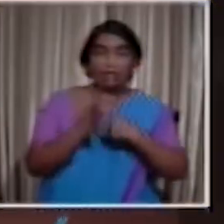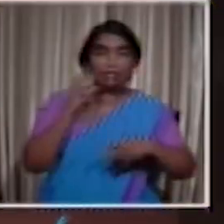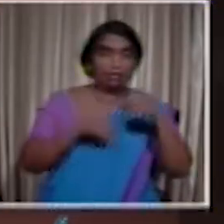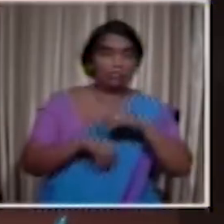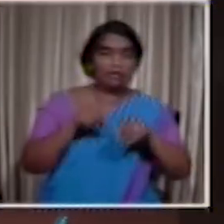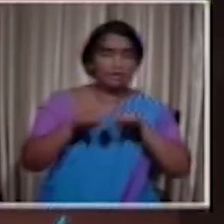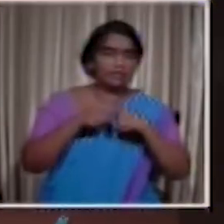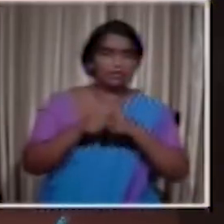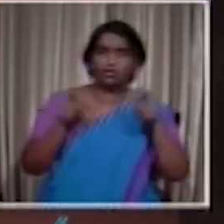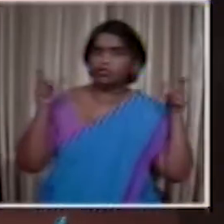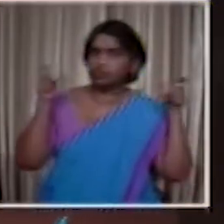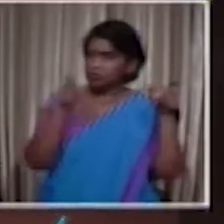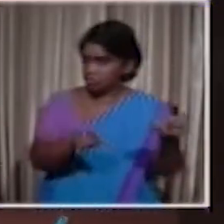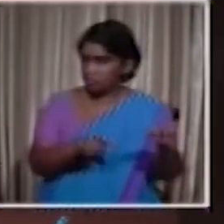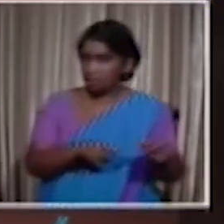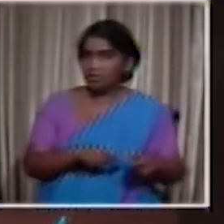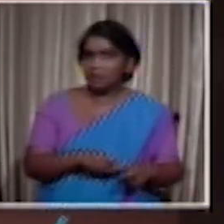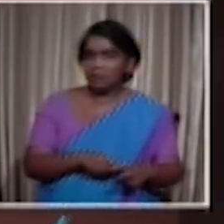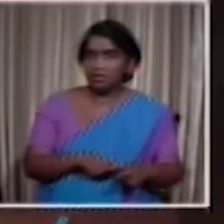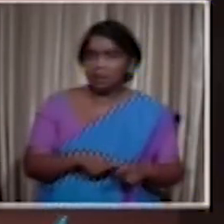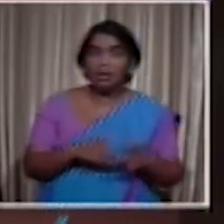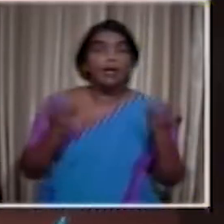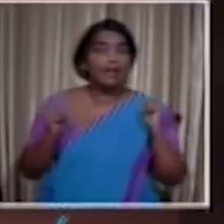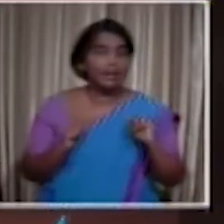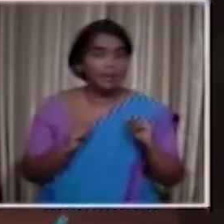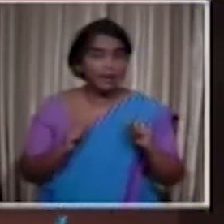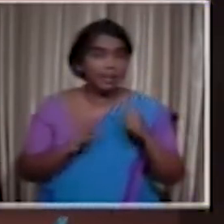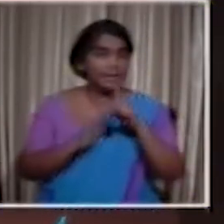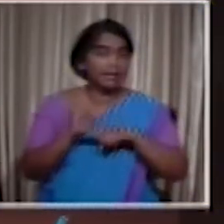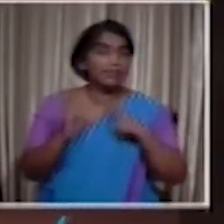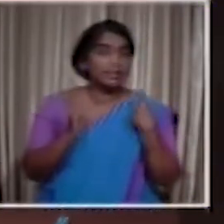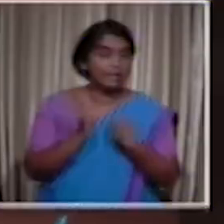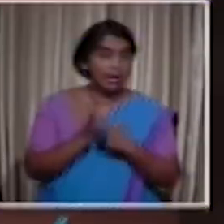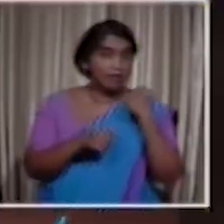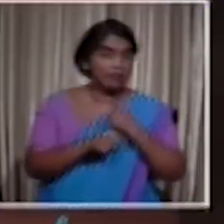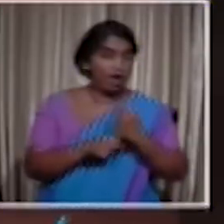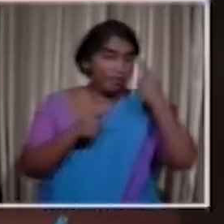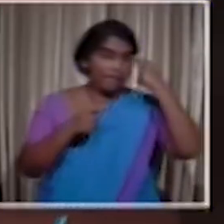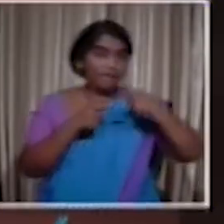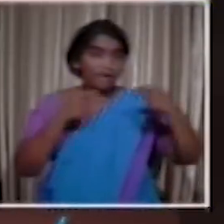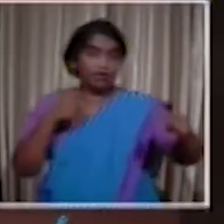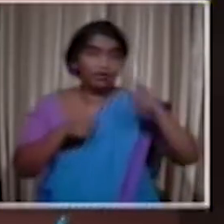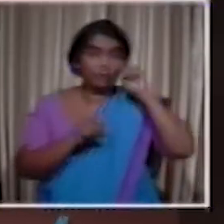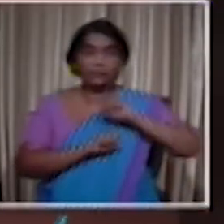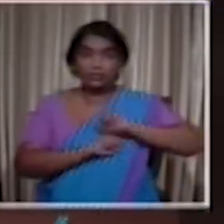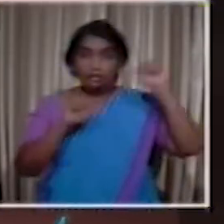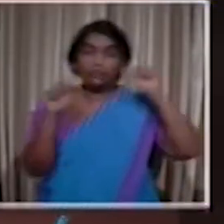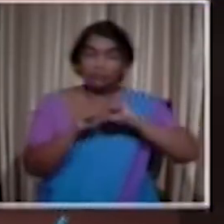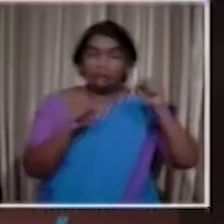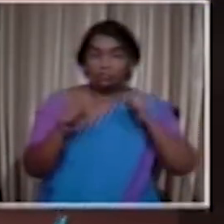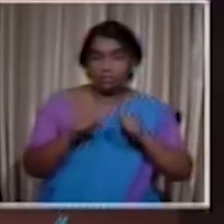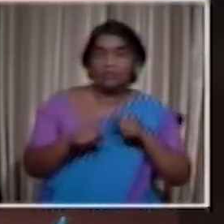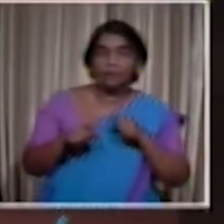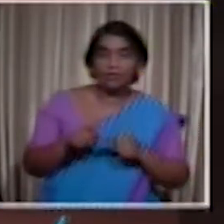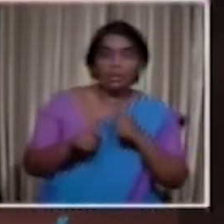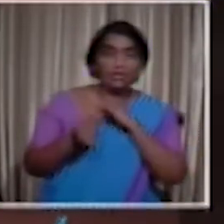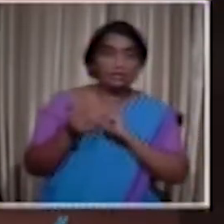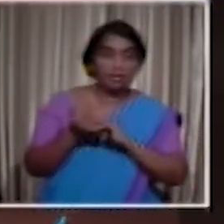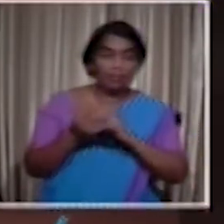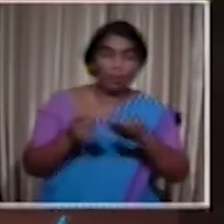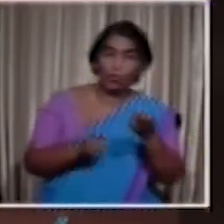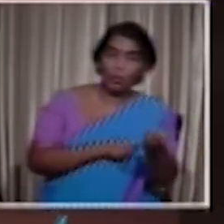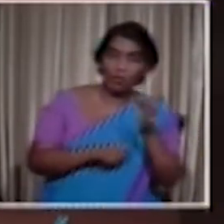කරා. තහනම් කරේ නැදේයි. ජේ.ආර්. ජයවර්ධනගේ ආණ්ඩුවට විරුද්ධව ජනතාව පාර්ත බෙහෙමින් නැගිටමින් ආවා. සරත් චන්ද්‍රයන්ට පහර